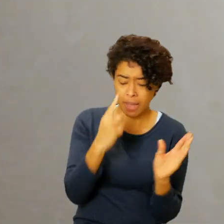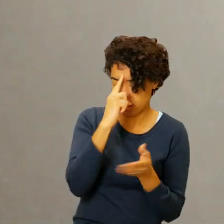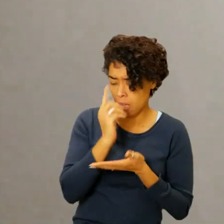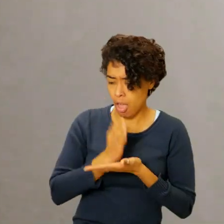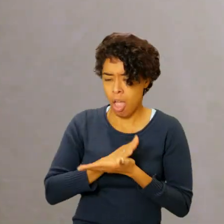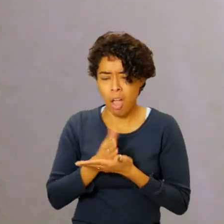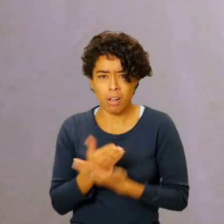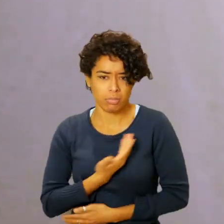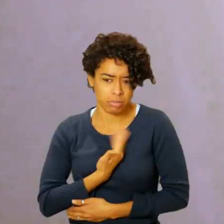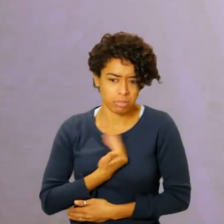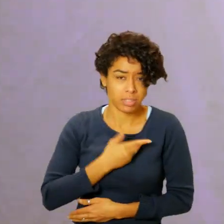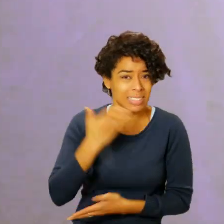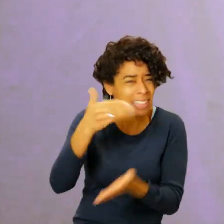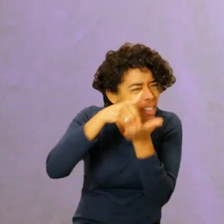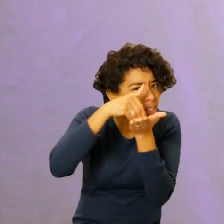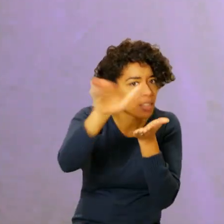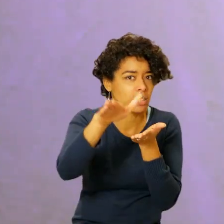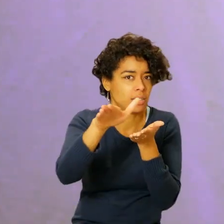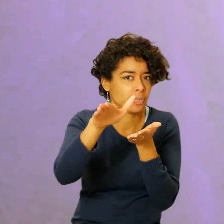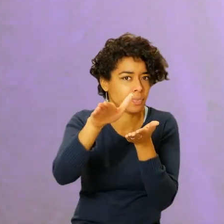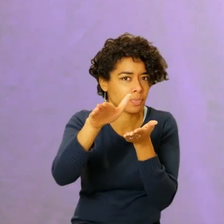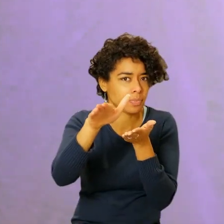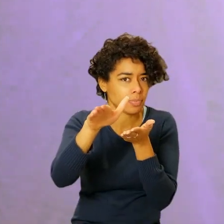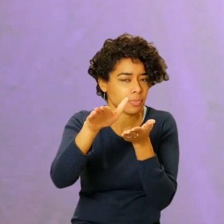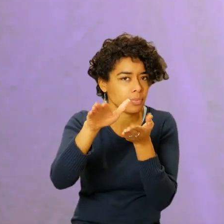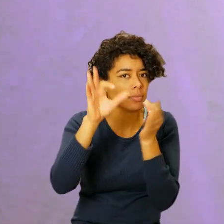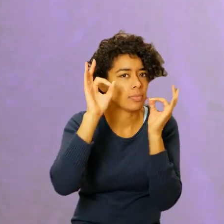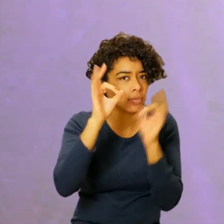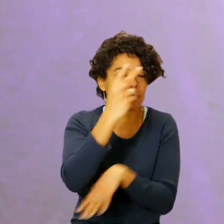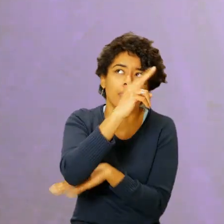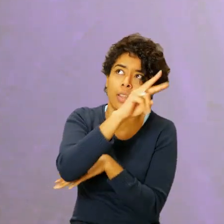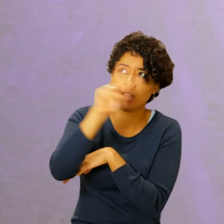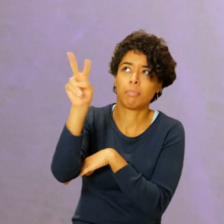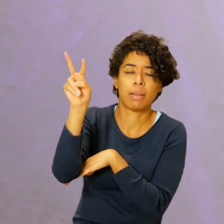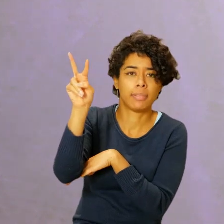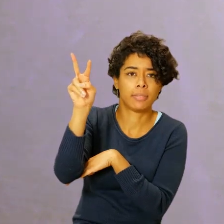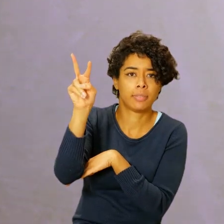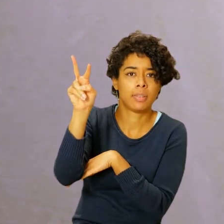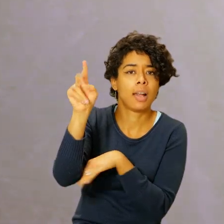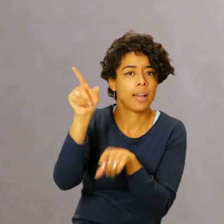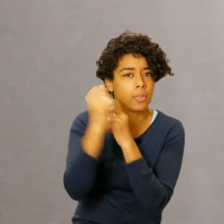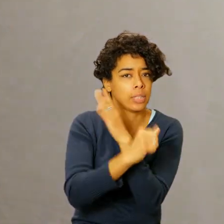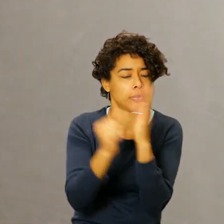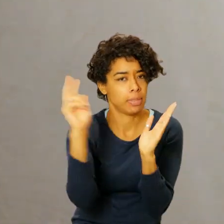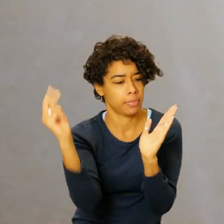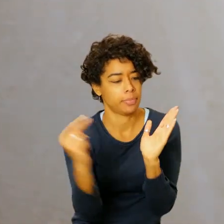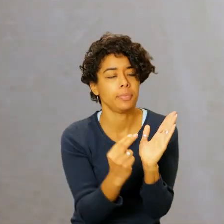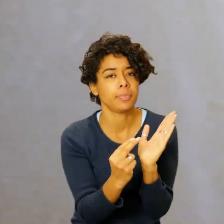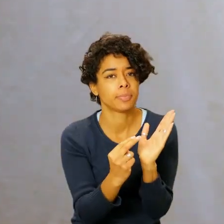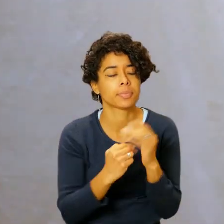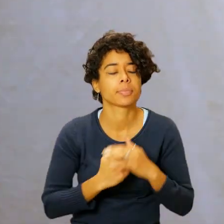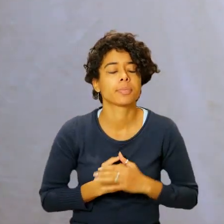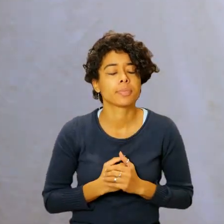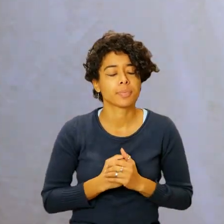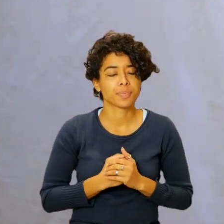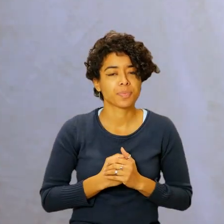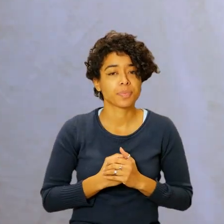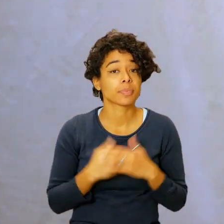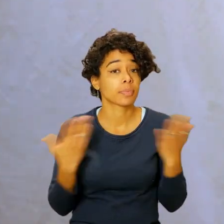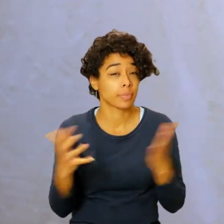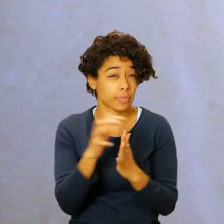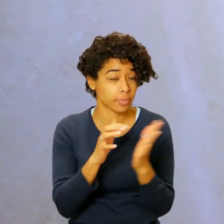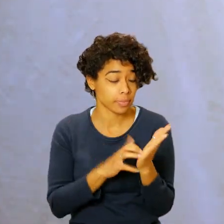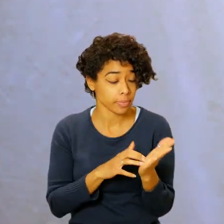ou le désespoir. Chasse cela et place tes regards sur les Écritures. On voit dans